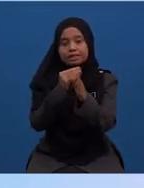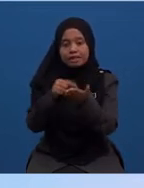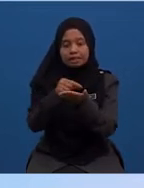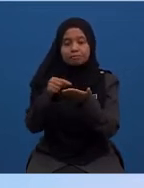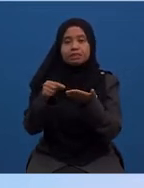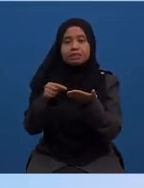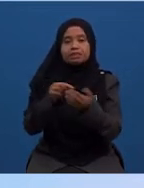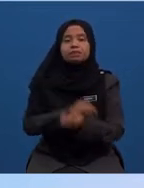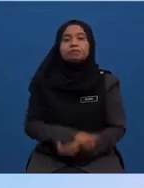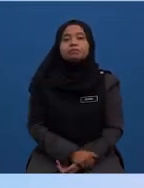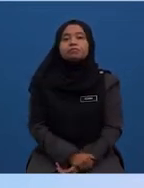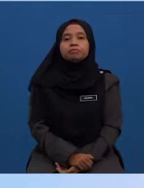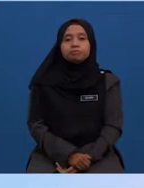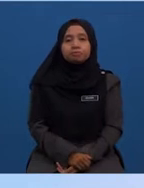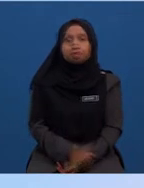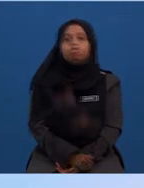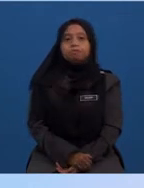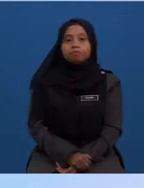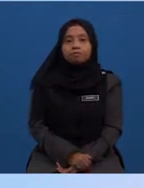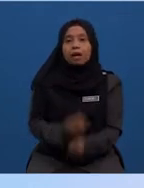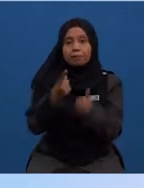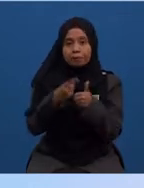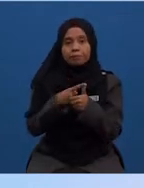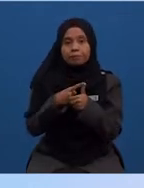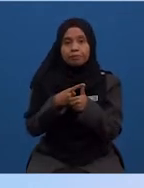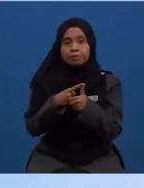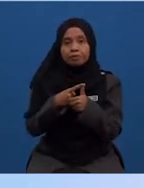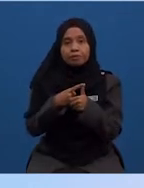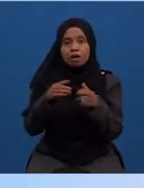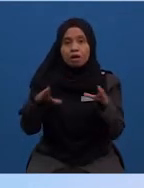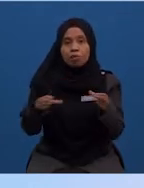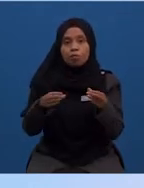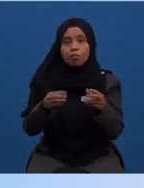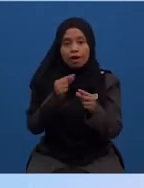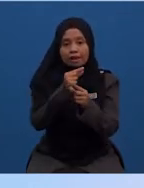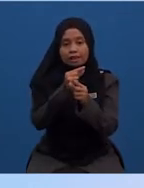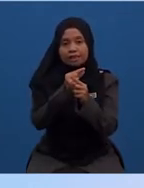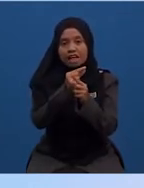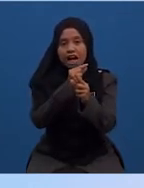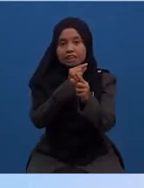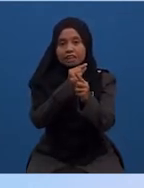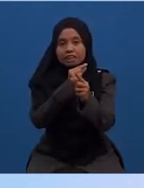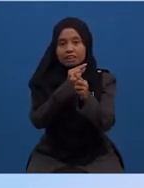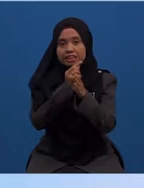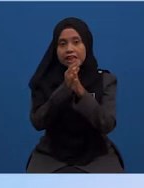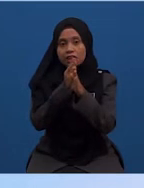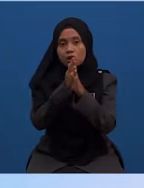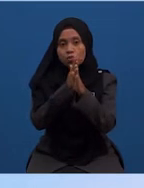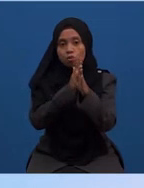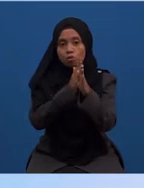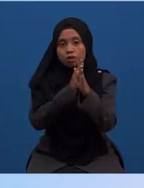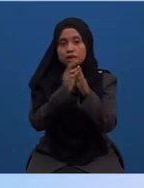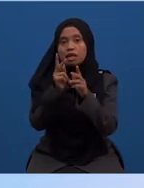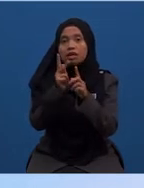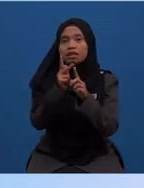dan juga pensel, murid-murid. Pertama, buat garisan lurus ke kanan